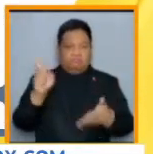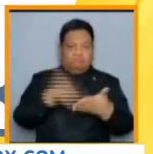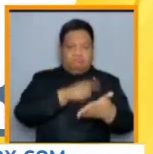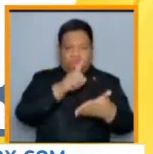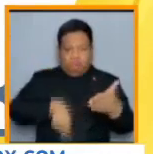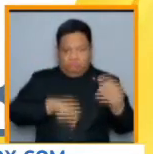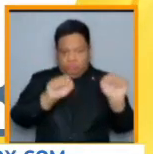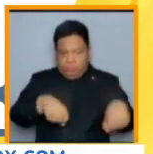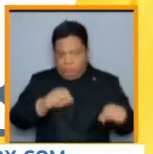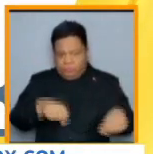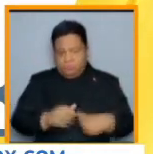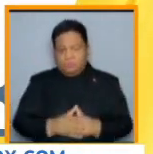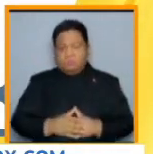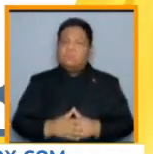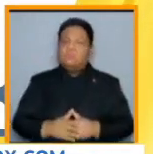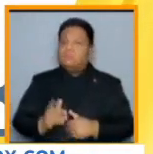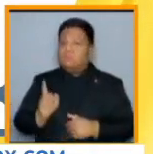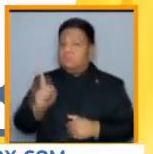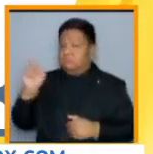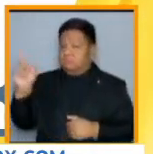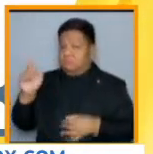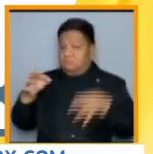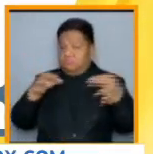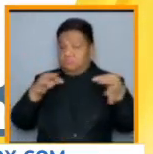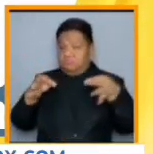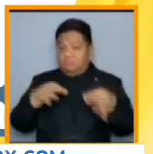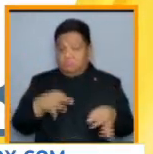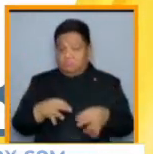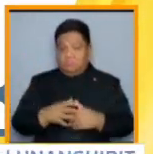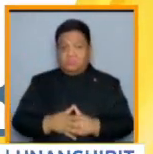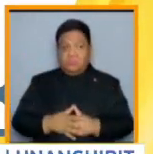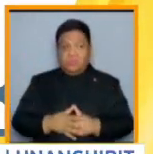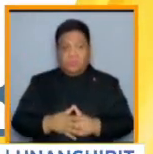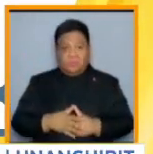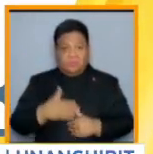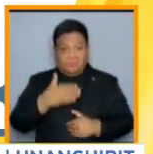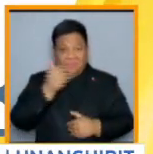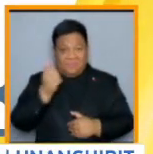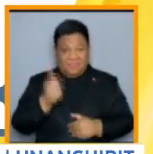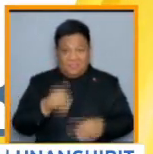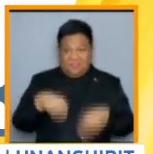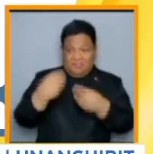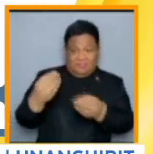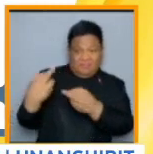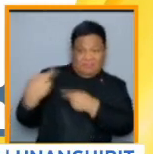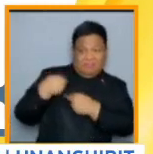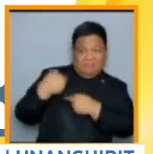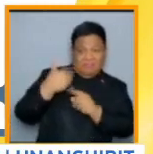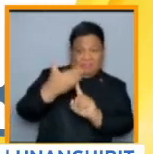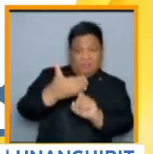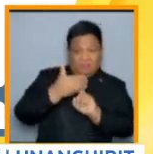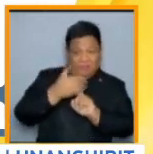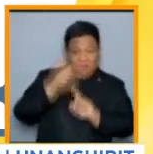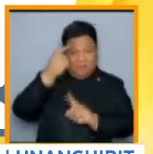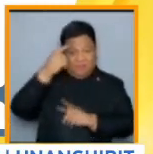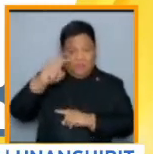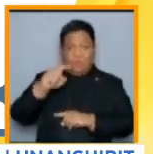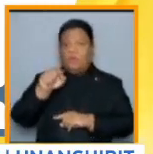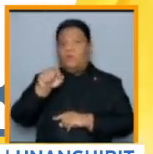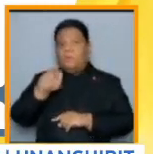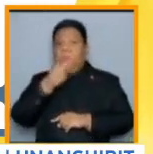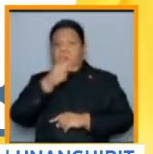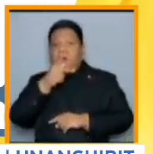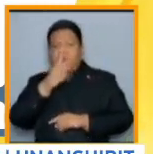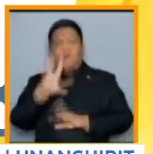Carl Ragudo, kasaheros, huwag nang ibigay sa private facilities ang pagka-quarantine. Magtayo raw dapat ang pamahalaan ng sariling